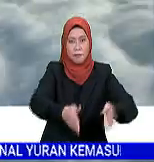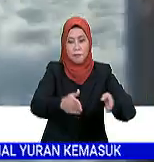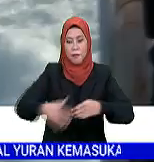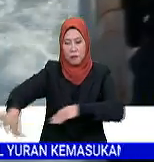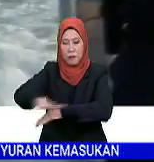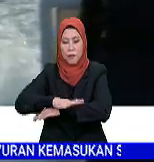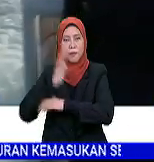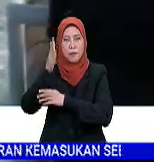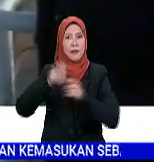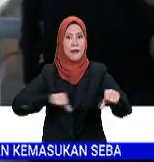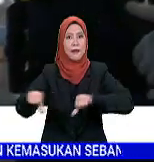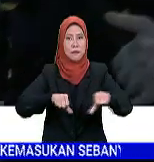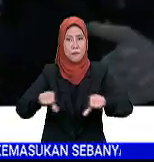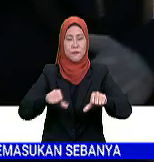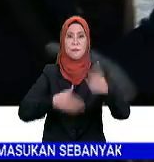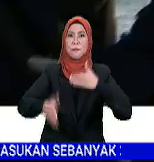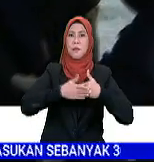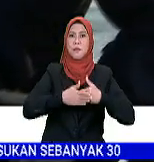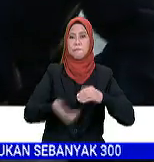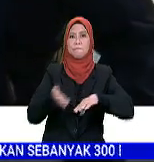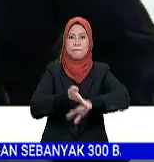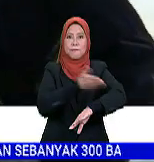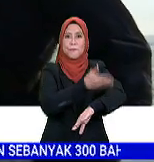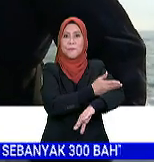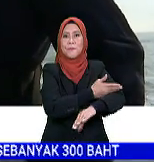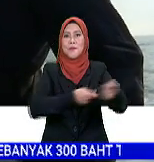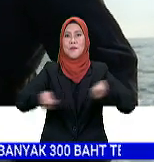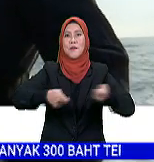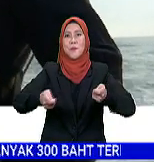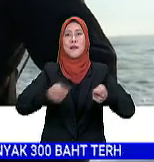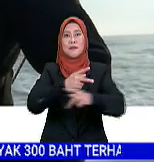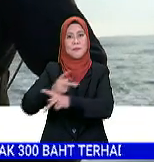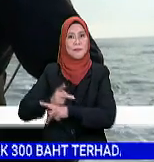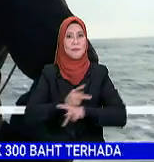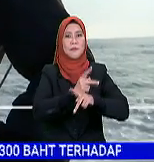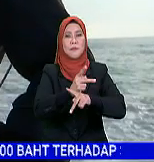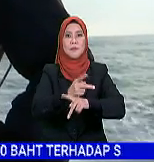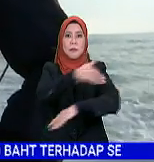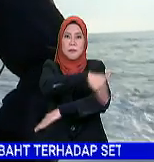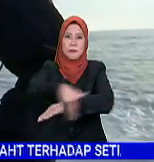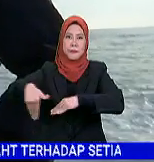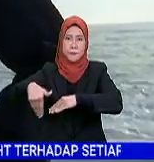akan diaktifkan semula bagi mempertingkat kawalan sempadan di perairan Ezon.